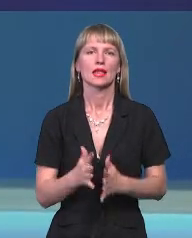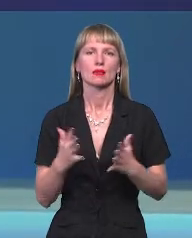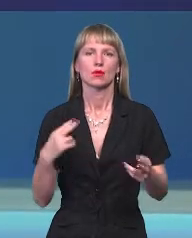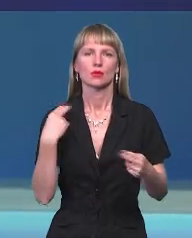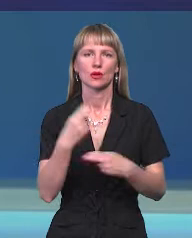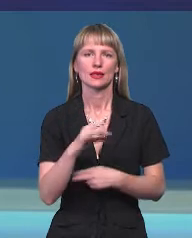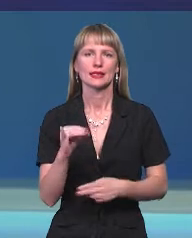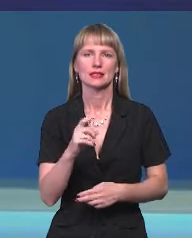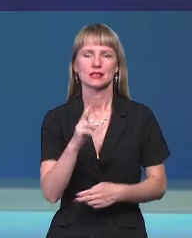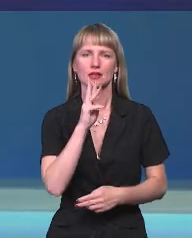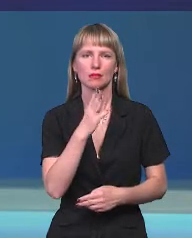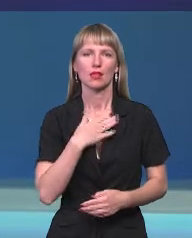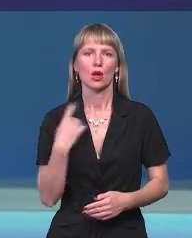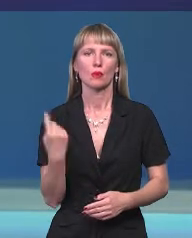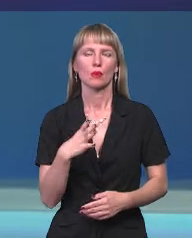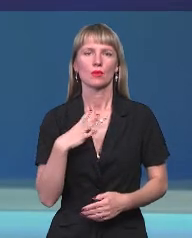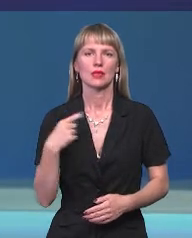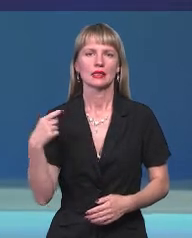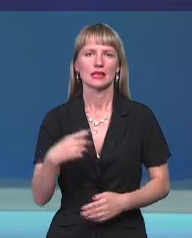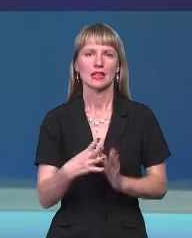борги заробітної плати в нашій області були у